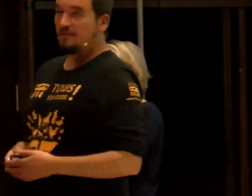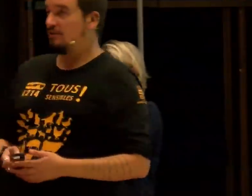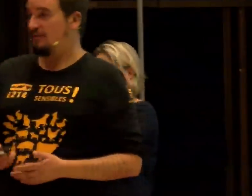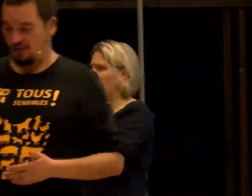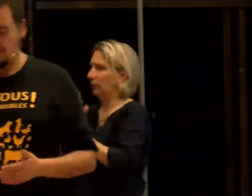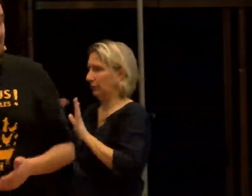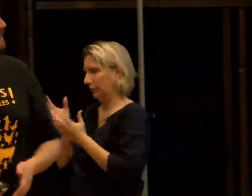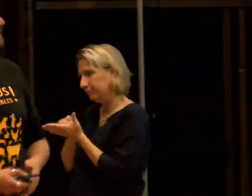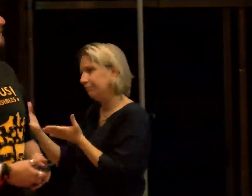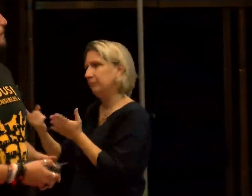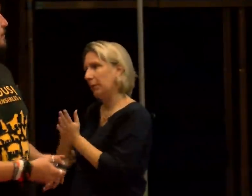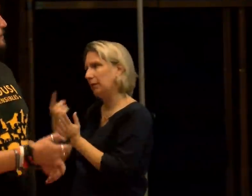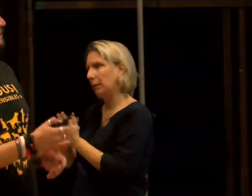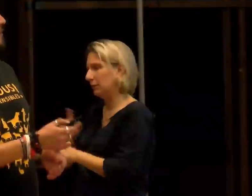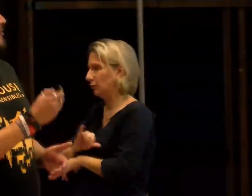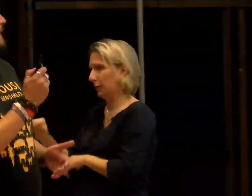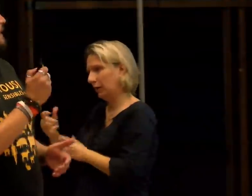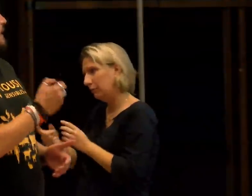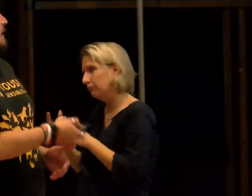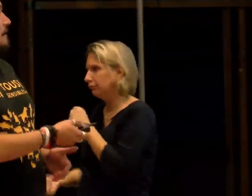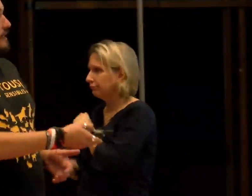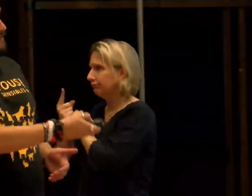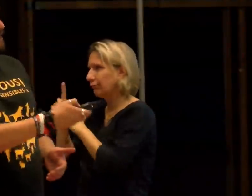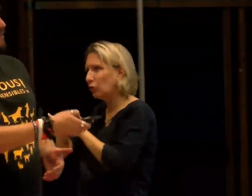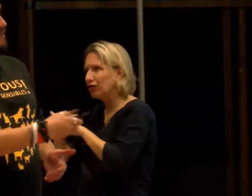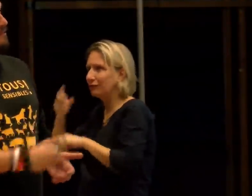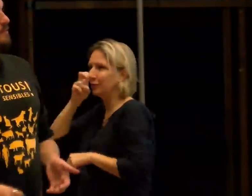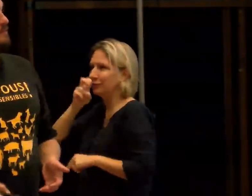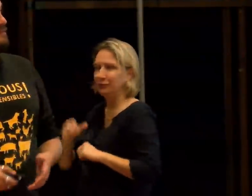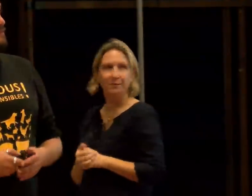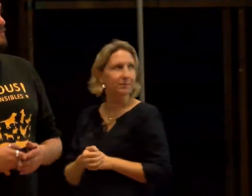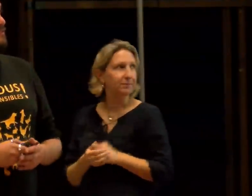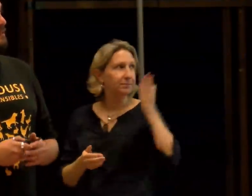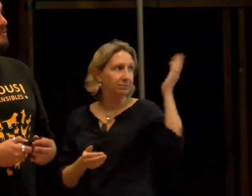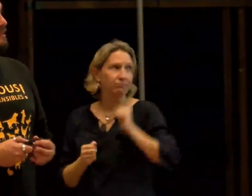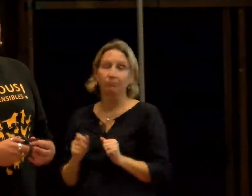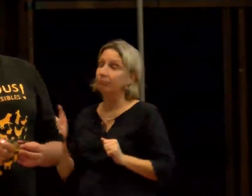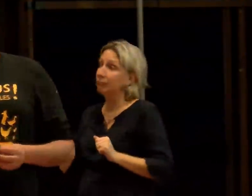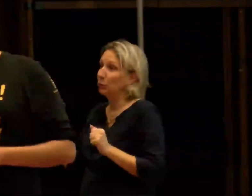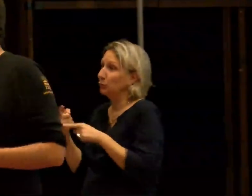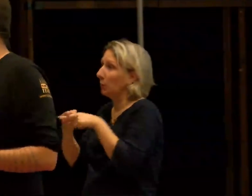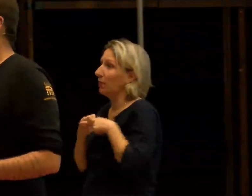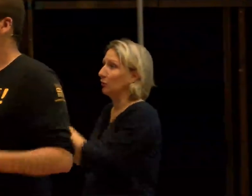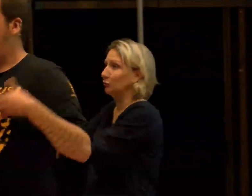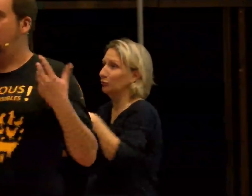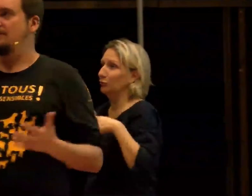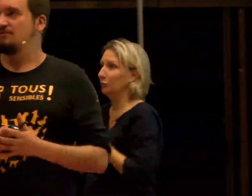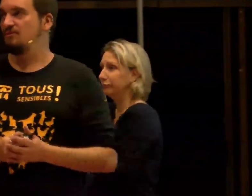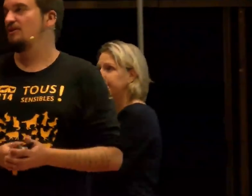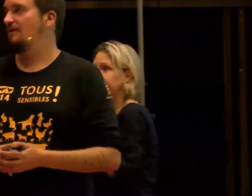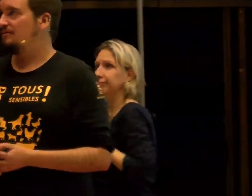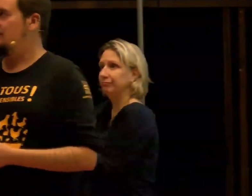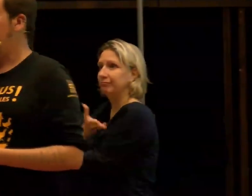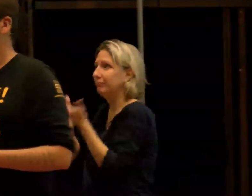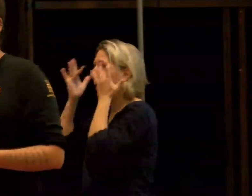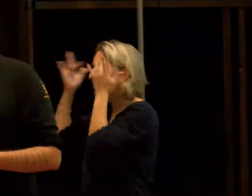Donc on essaie de ne pas se répéter, d'être originaux. Et évidemment, ça nous permet de partager notre expérience. Donc on bénéficie tous